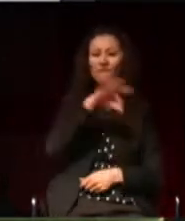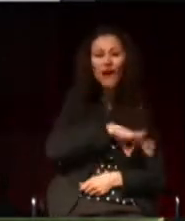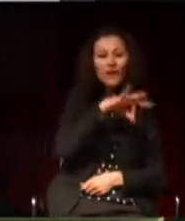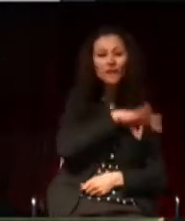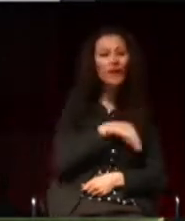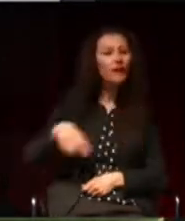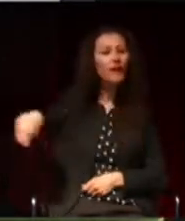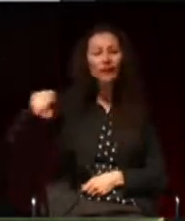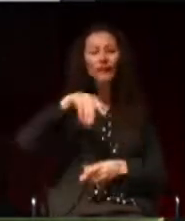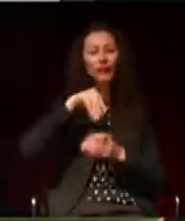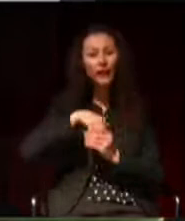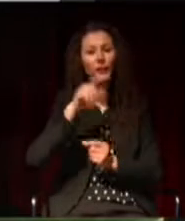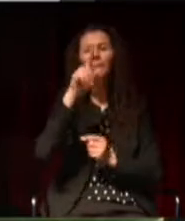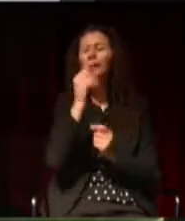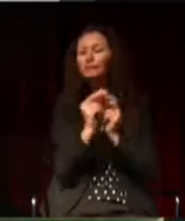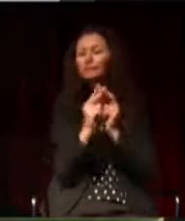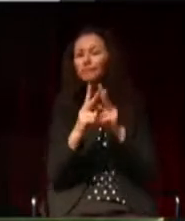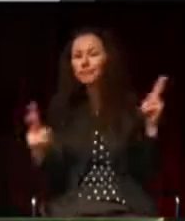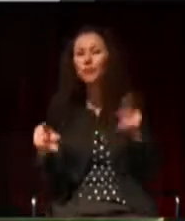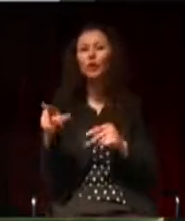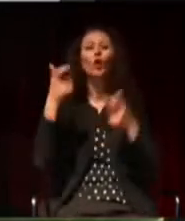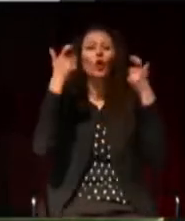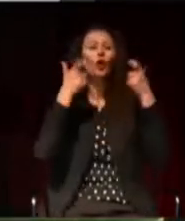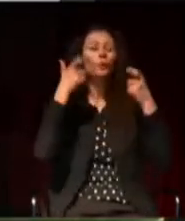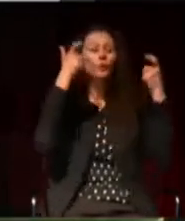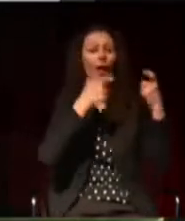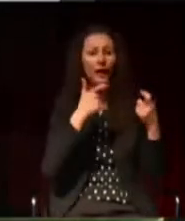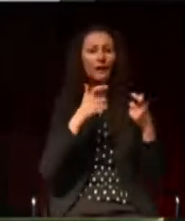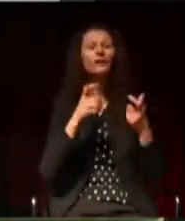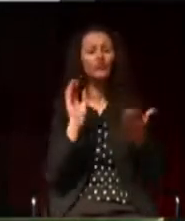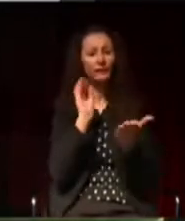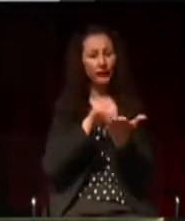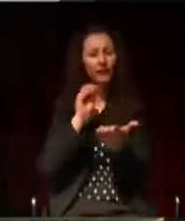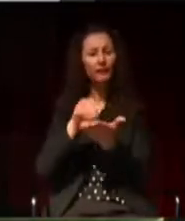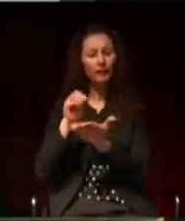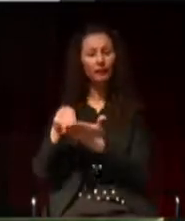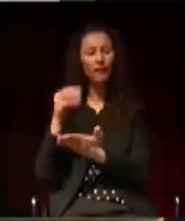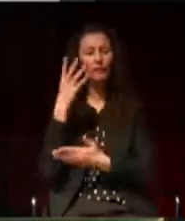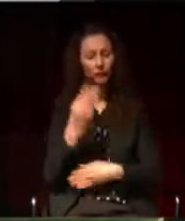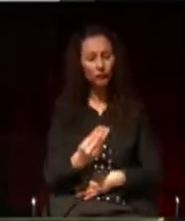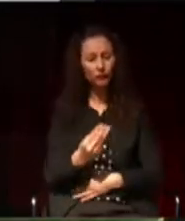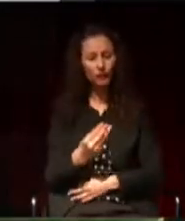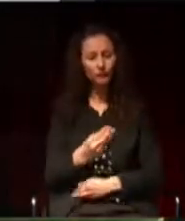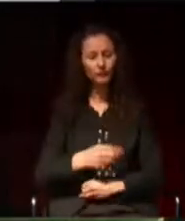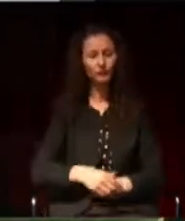faydalanan bir dizi hükümler yerleştirildi.